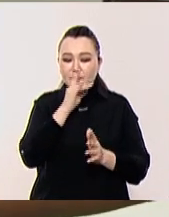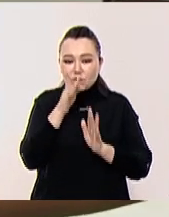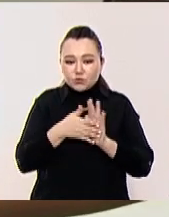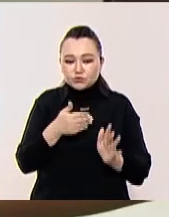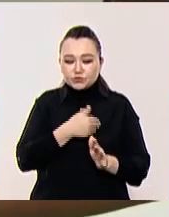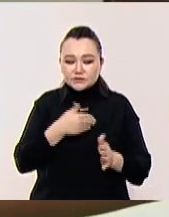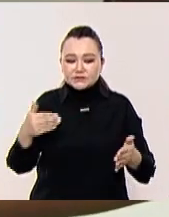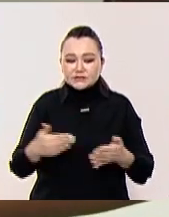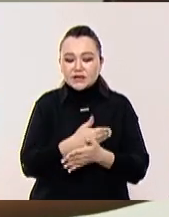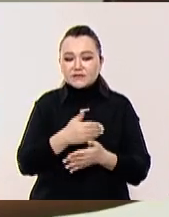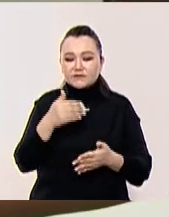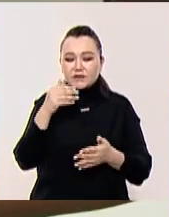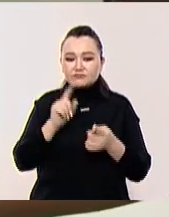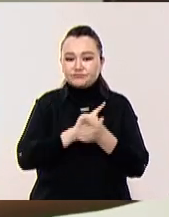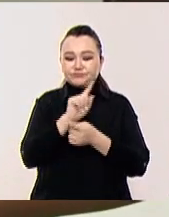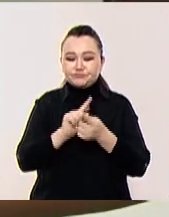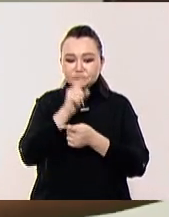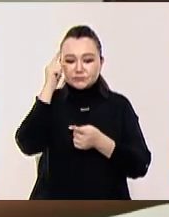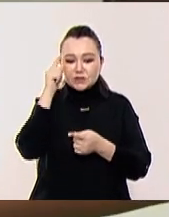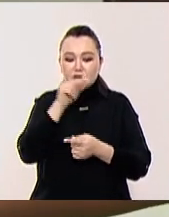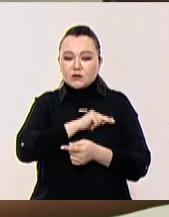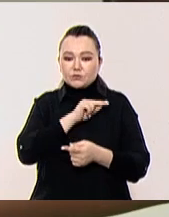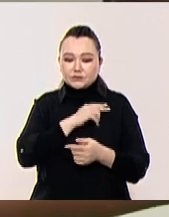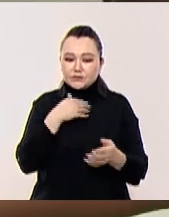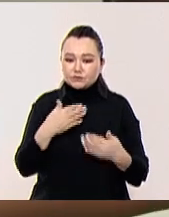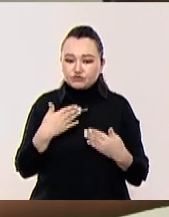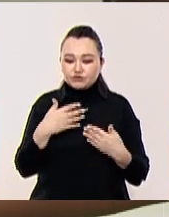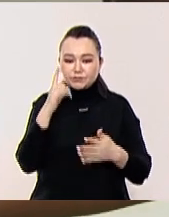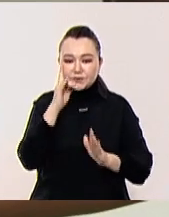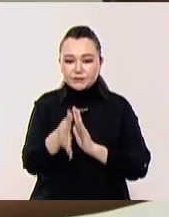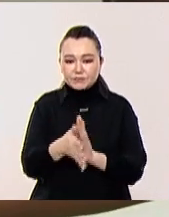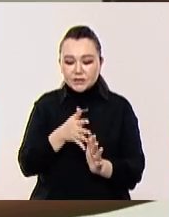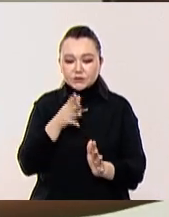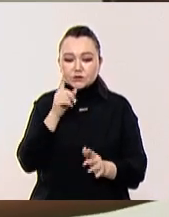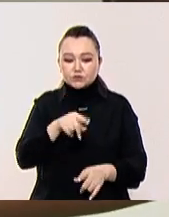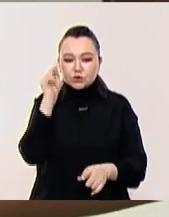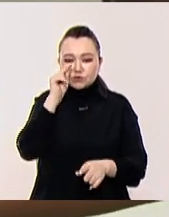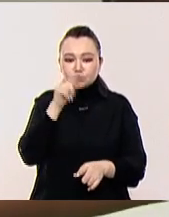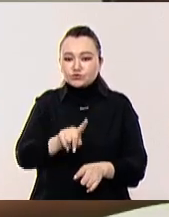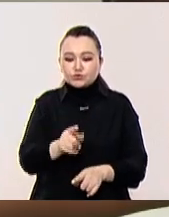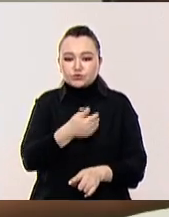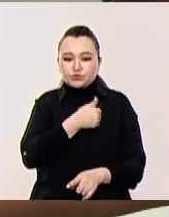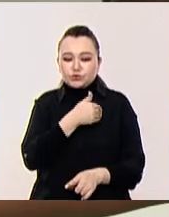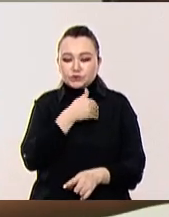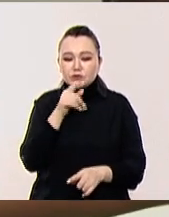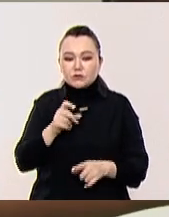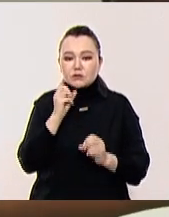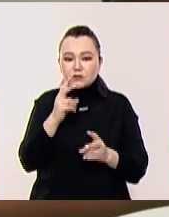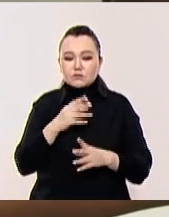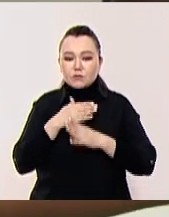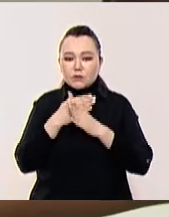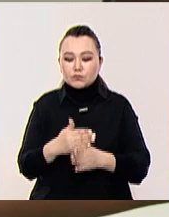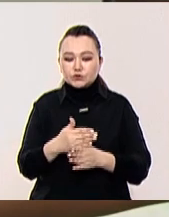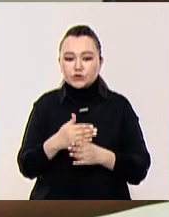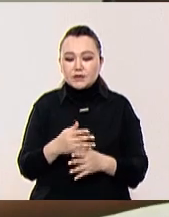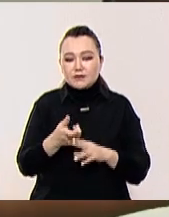заново переучиться, работать с таким ребенком, научиться его понимать, научиться, что он хочет, как ему помочь, вот